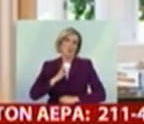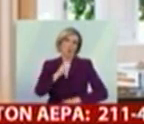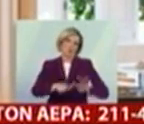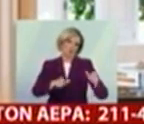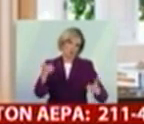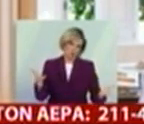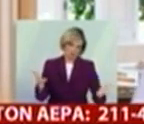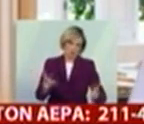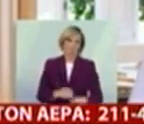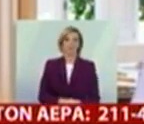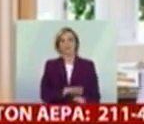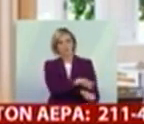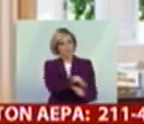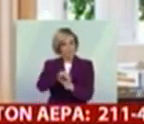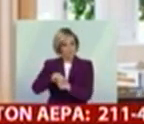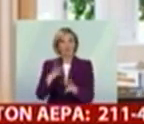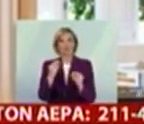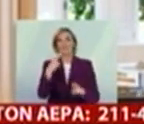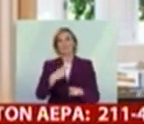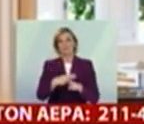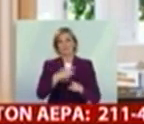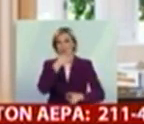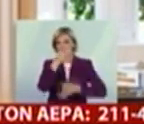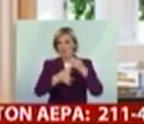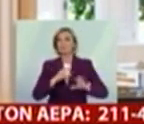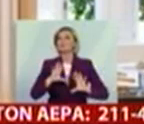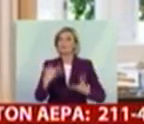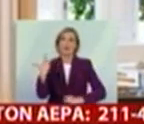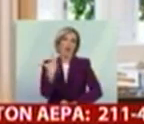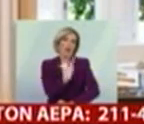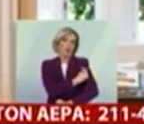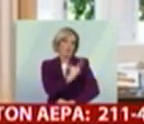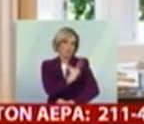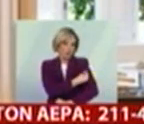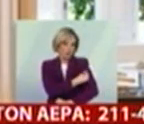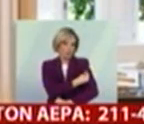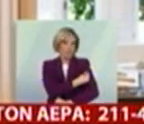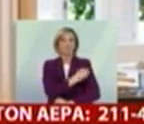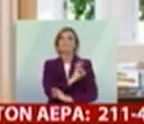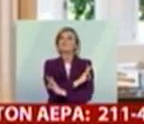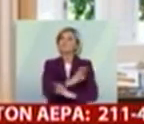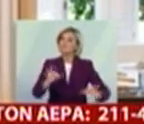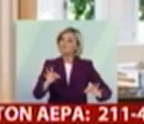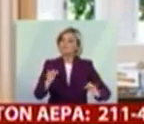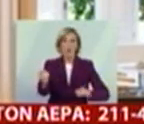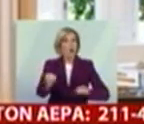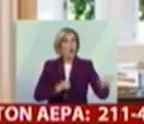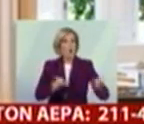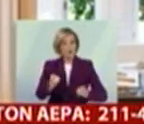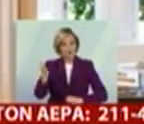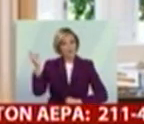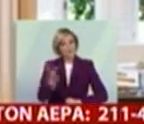στους λογαριασμούς της ΔΕΗ θα γίνει από τον Ιούνιο. Από τον Ιούνιο. Ακριβώς. Η καταμέτρηση για να έρθει